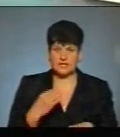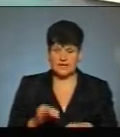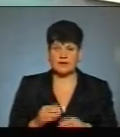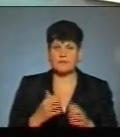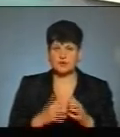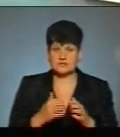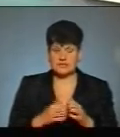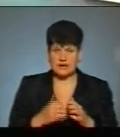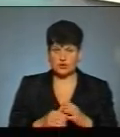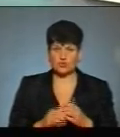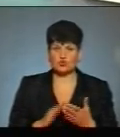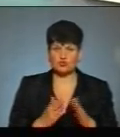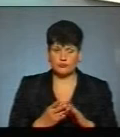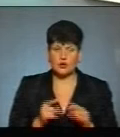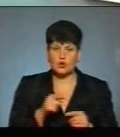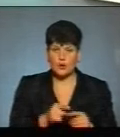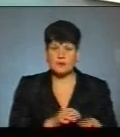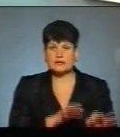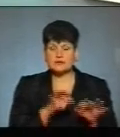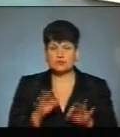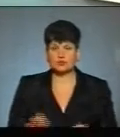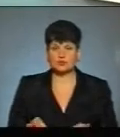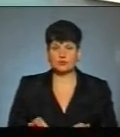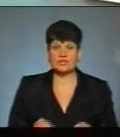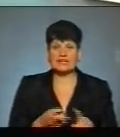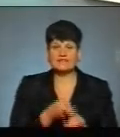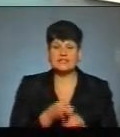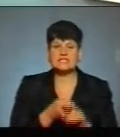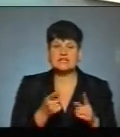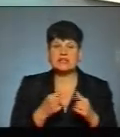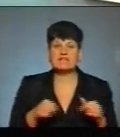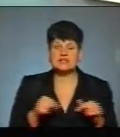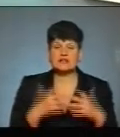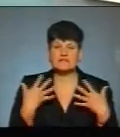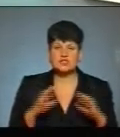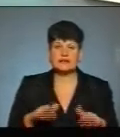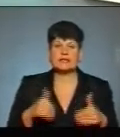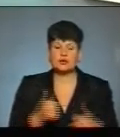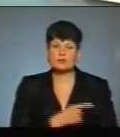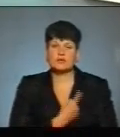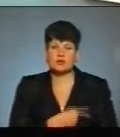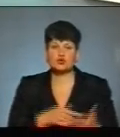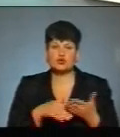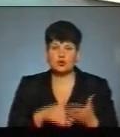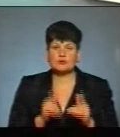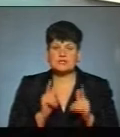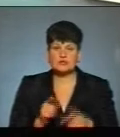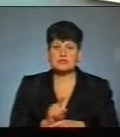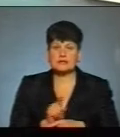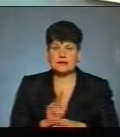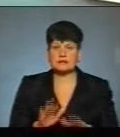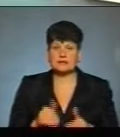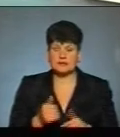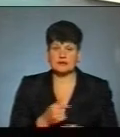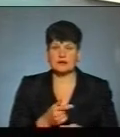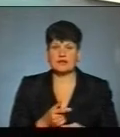чи важкого ступеня, його транспортують в інфекційне відділення і вже надають медичну допомогу згідно стандартів надання в